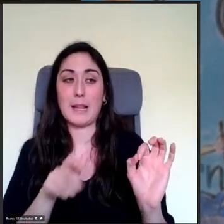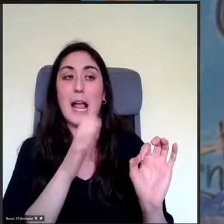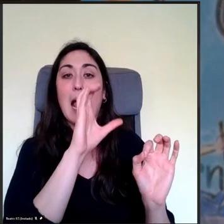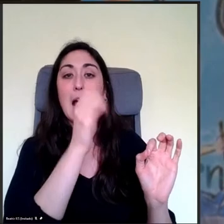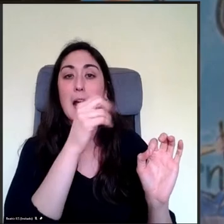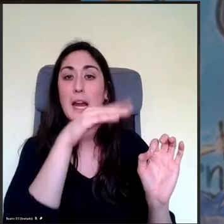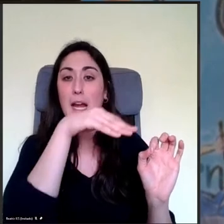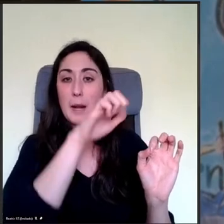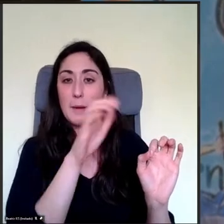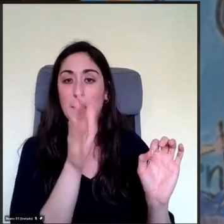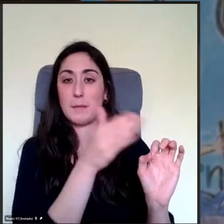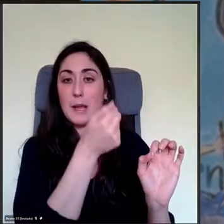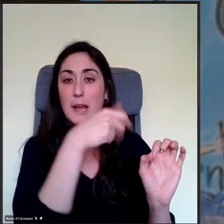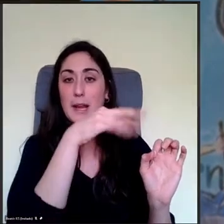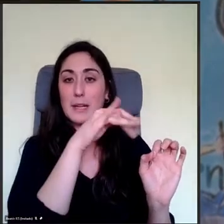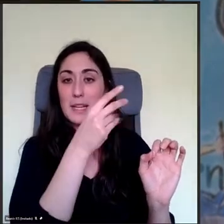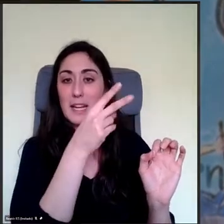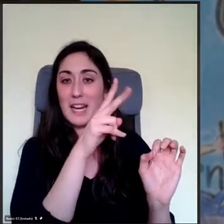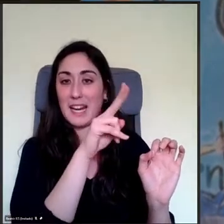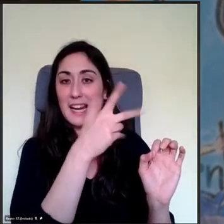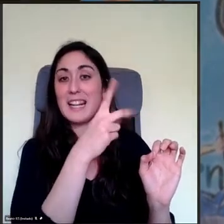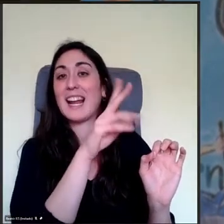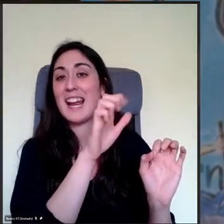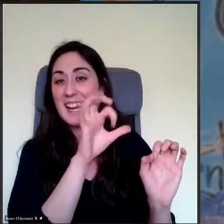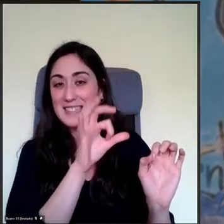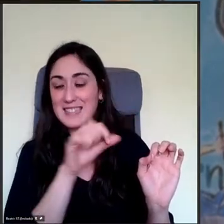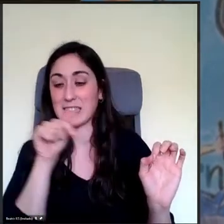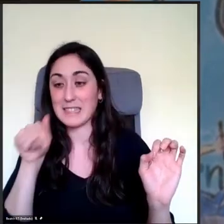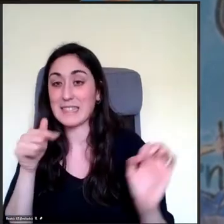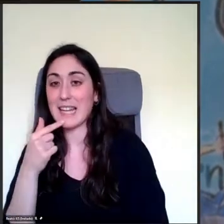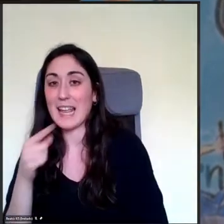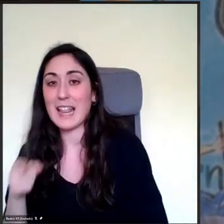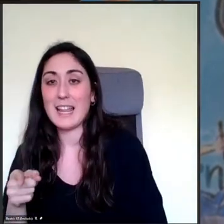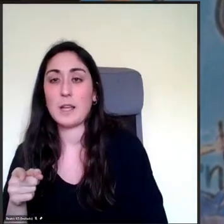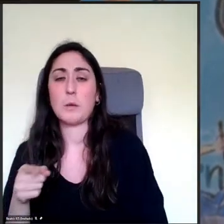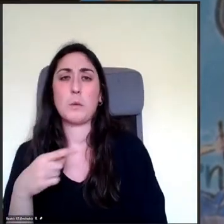moltes coses no s'havia plantejat a fer-les perquè